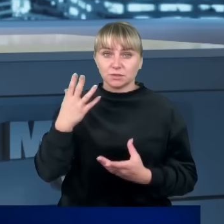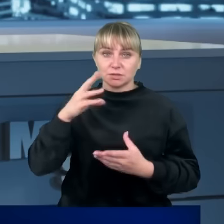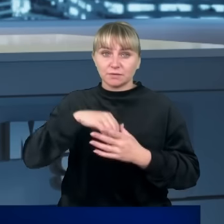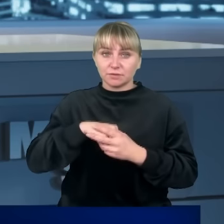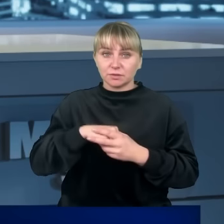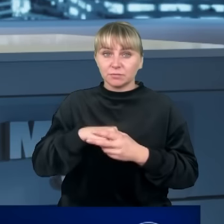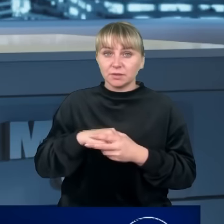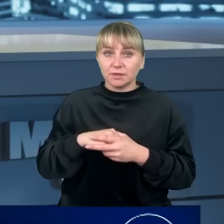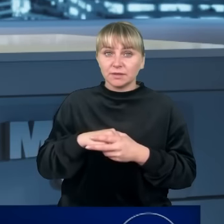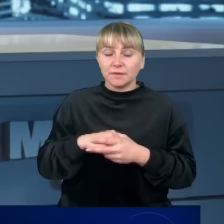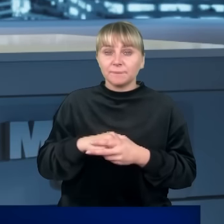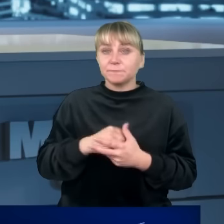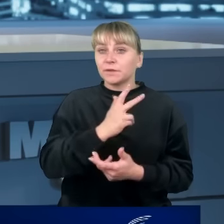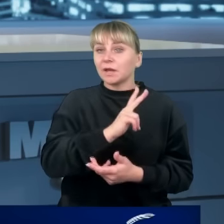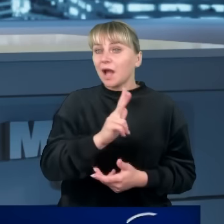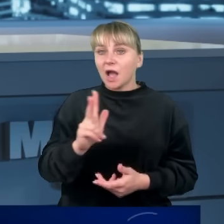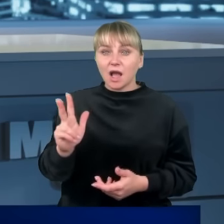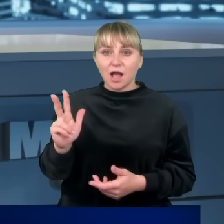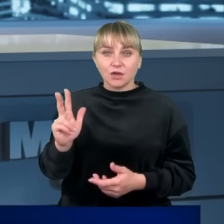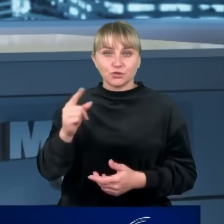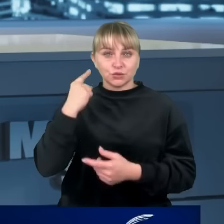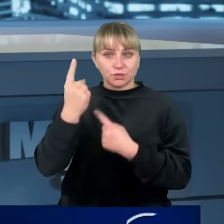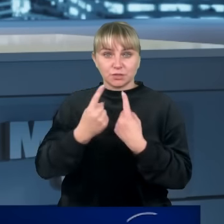wtedy każdy myślał, że